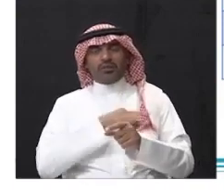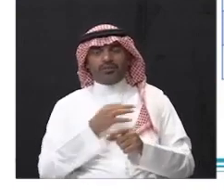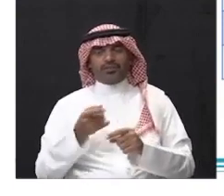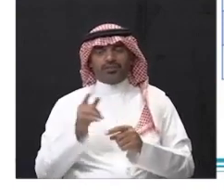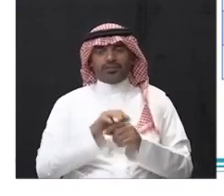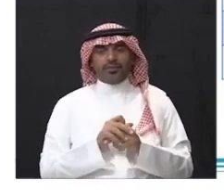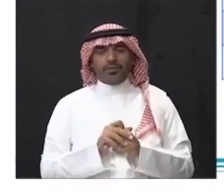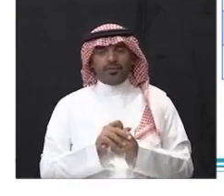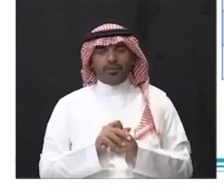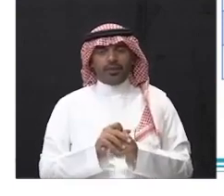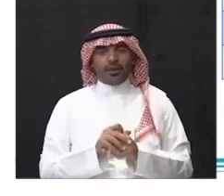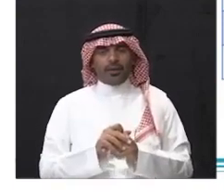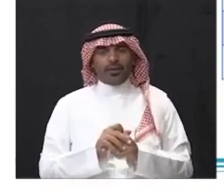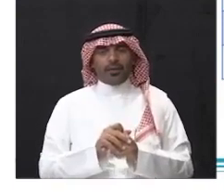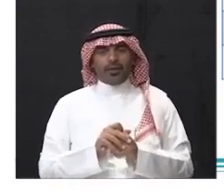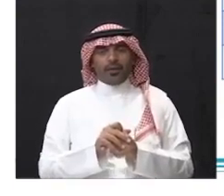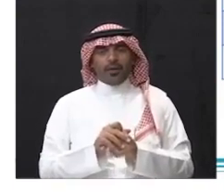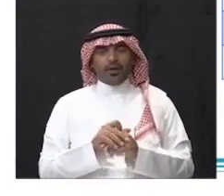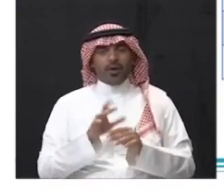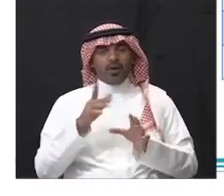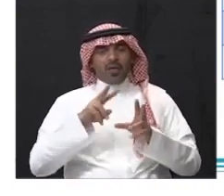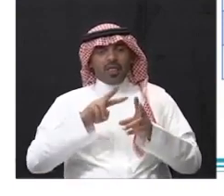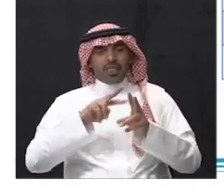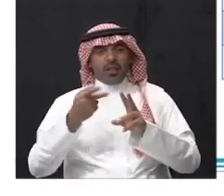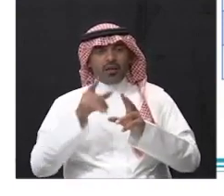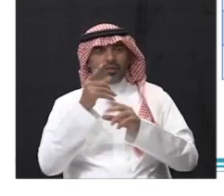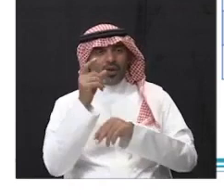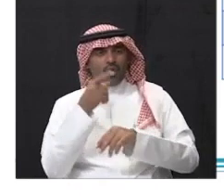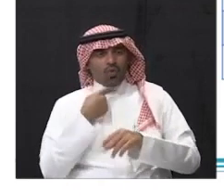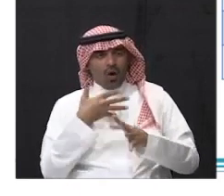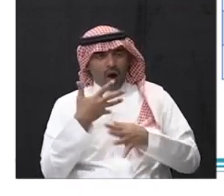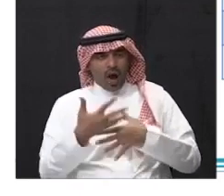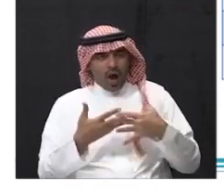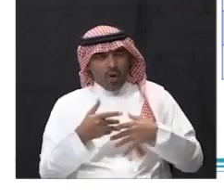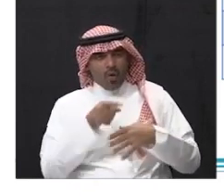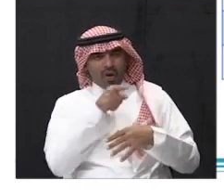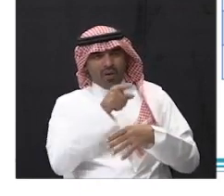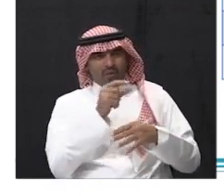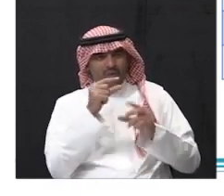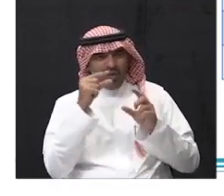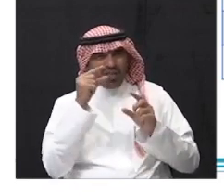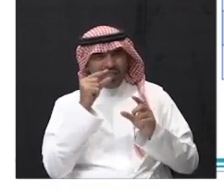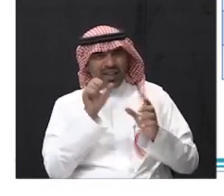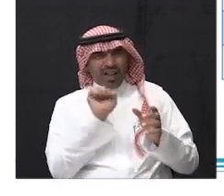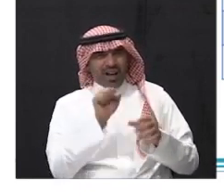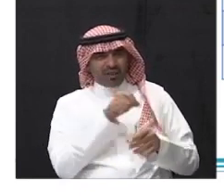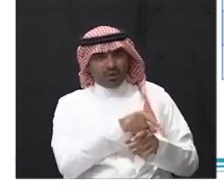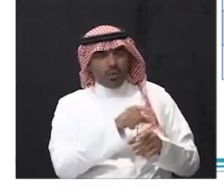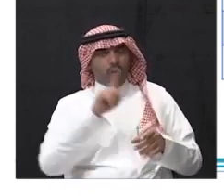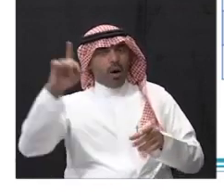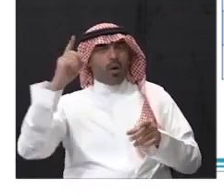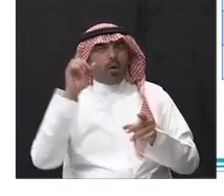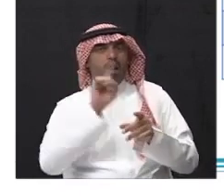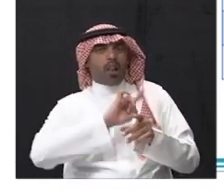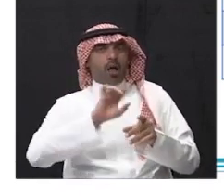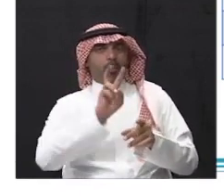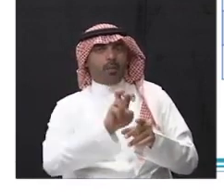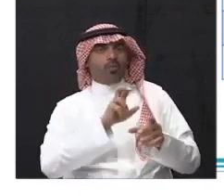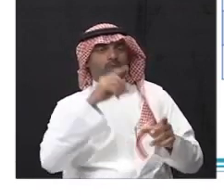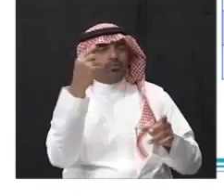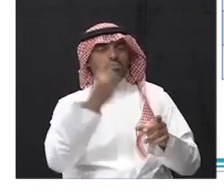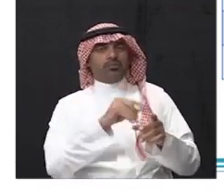أحسنتم، الآثار الثقافية والفكرية. تسخير شعوب المستعمرات لخدمة الاستعمار دون مراعاة